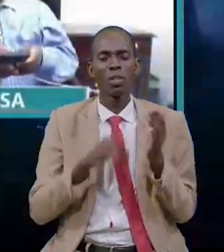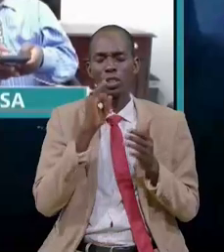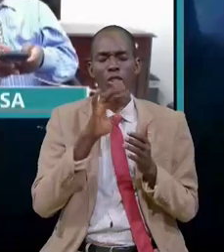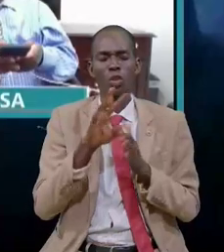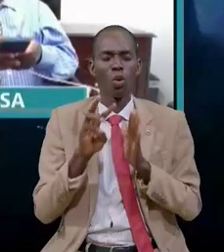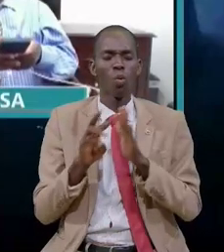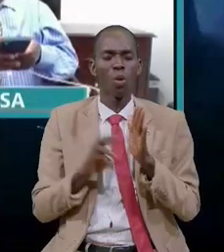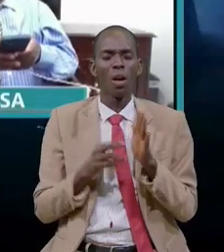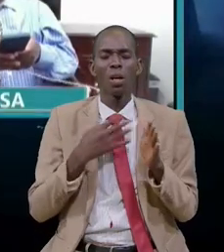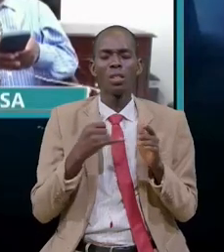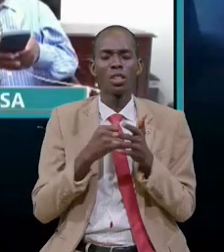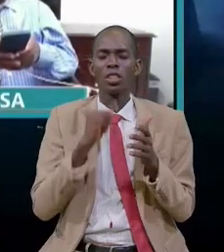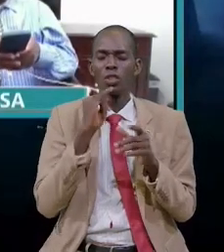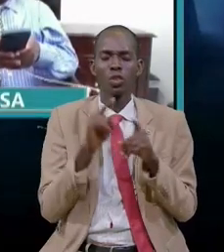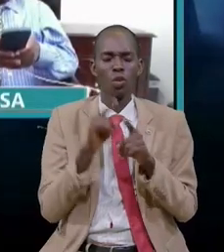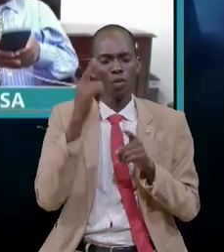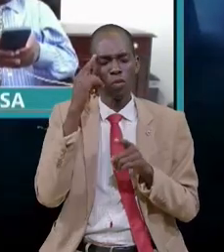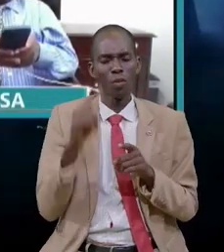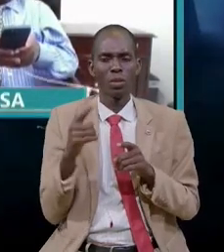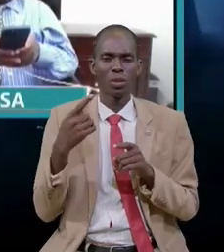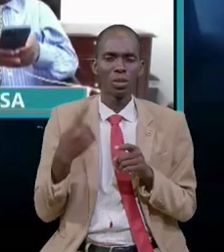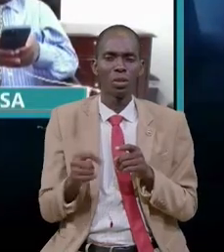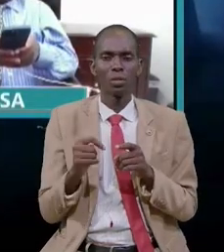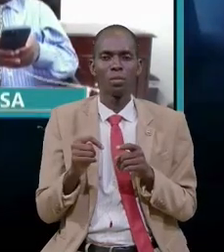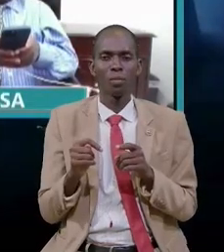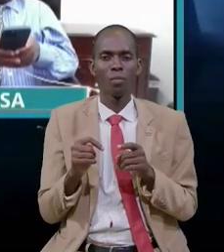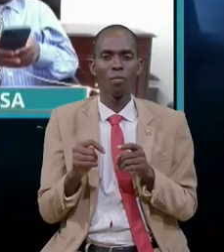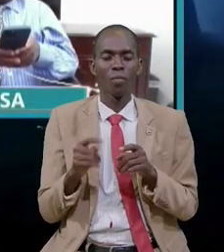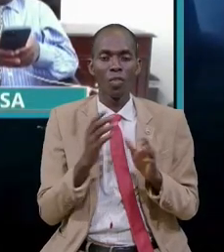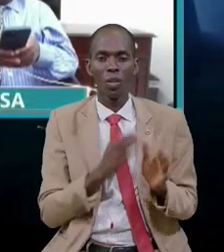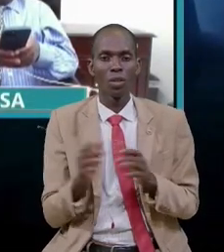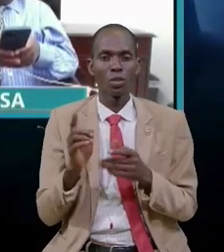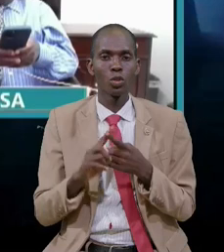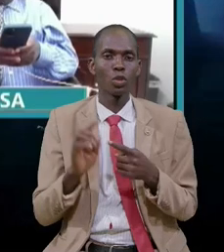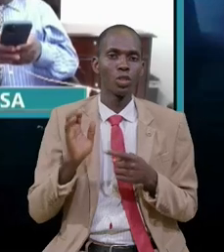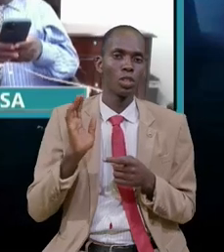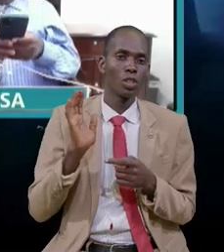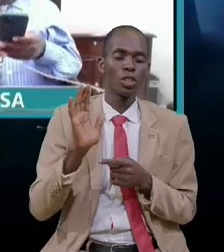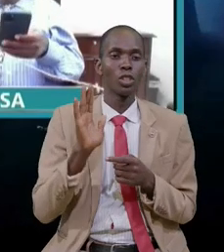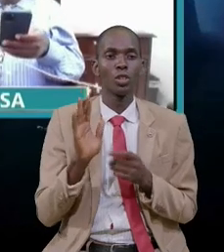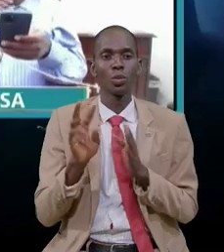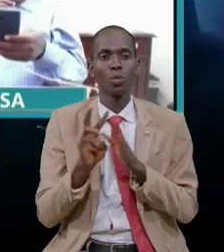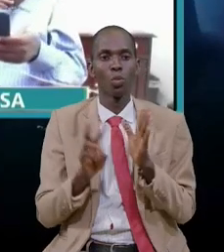guérison. Et comme nous demandons selon sa volonté, il nous écoute.